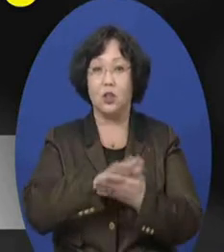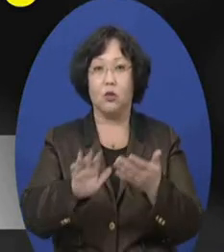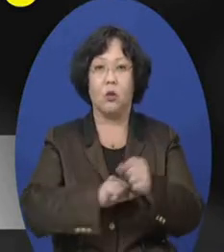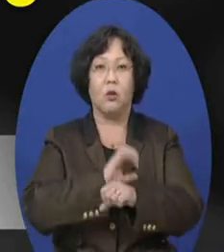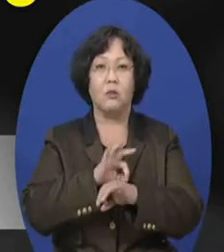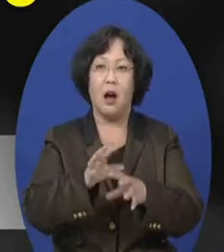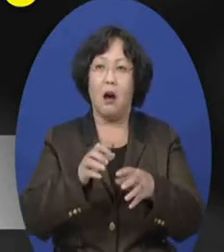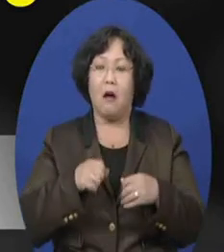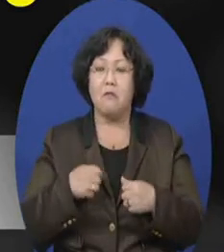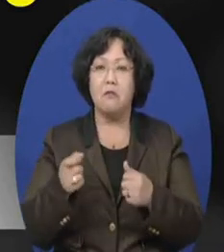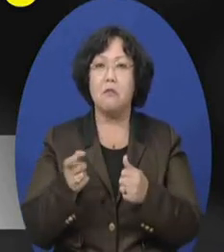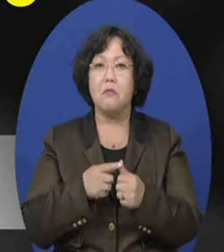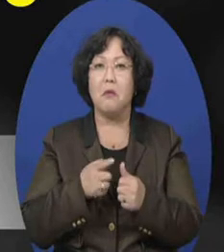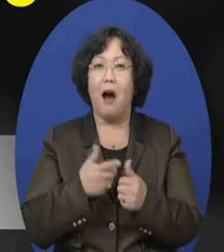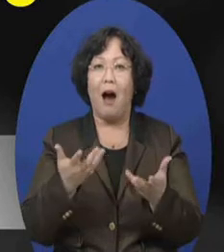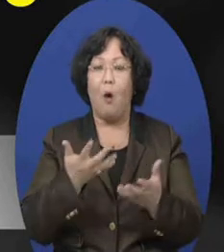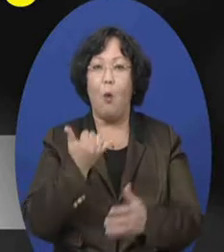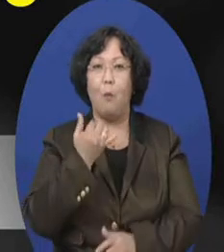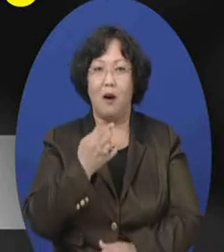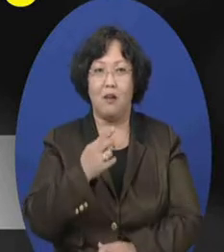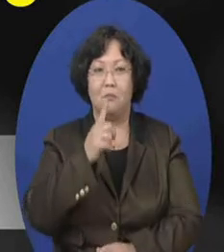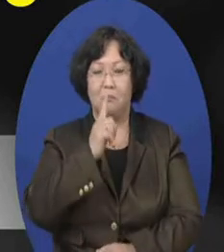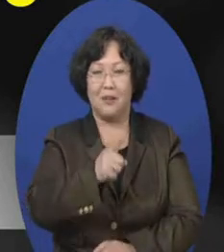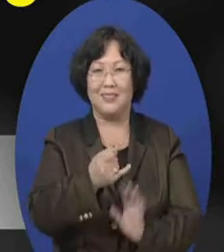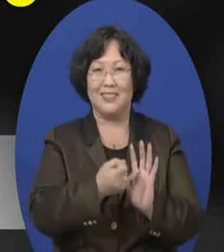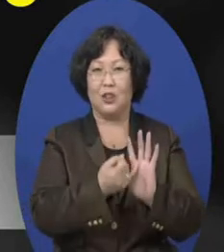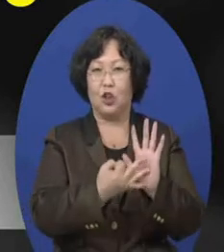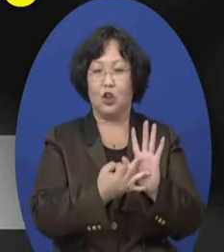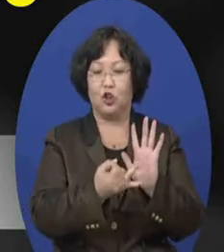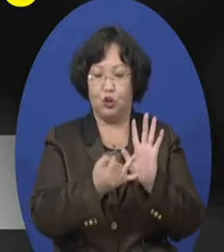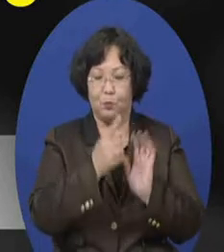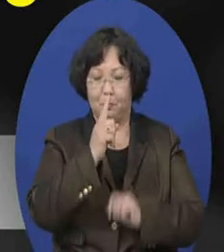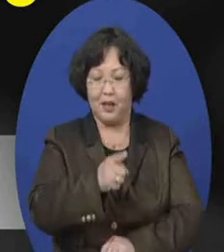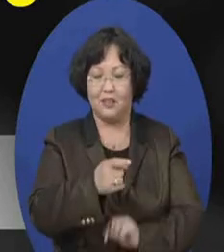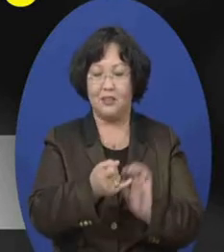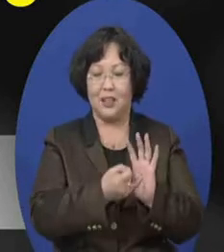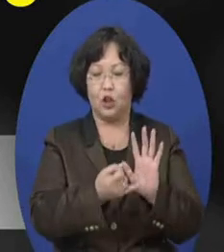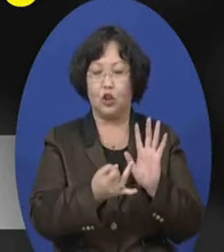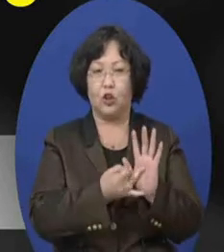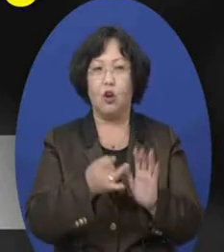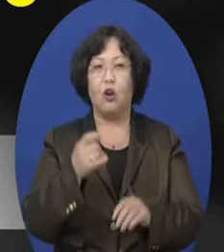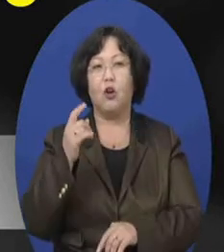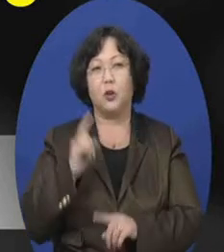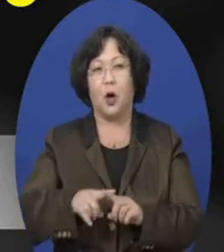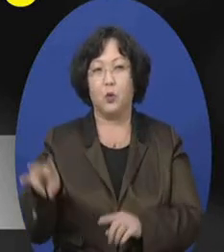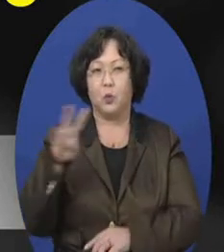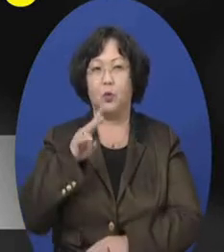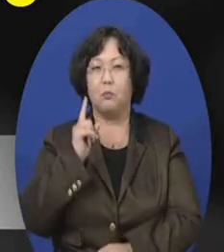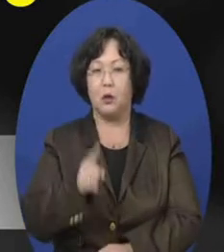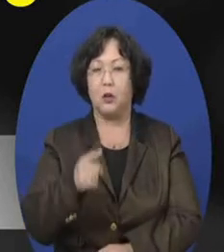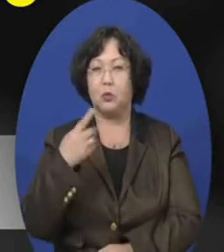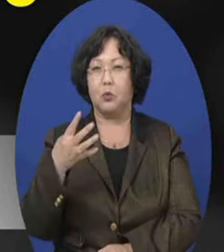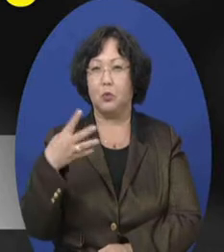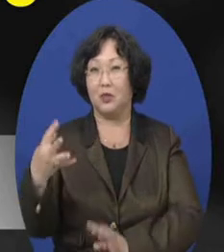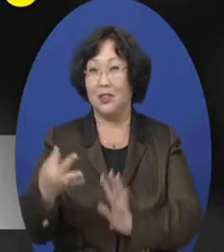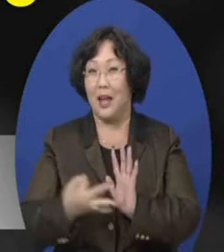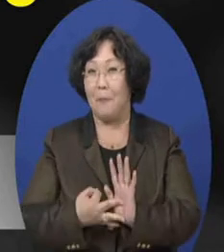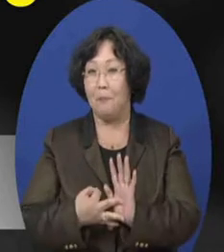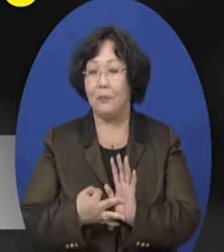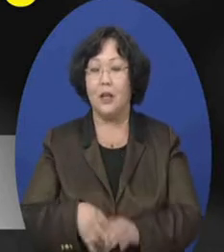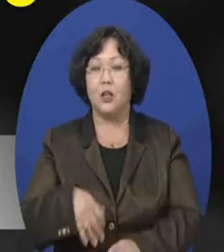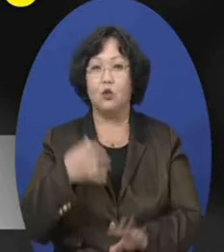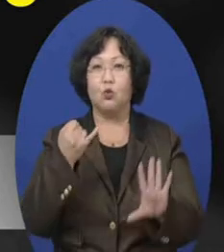илэрсэн тохиолдлуудаас нийслэлд 1067, орон нутгад 1448 илэрсэнийг эрүүл мэндийн яамнаас мэдээлж байна. Мөн энэ